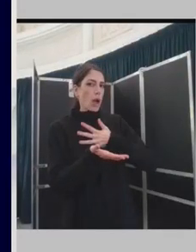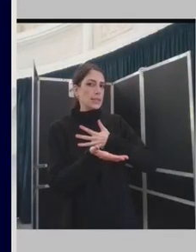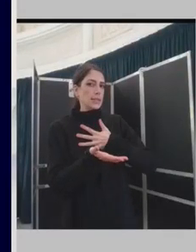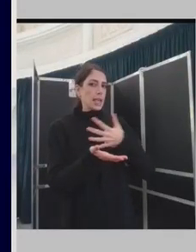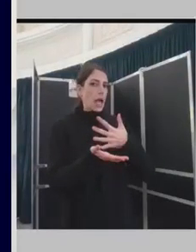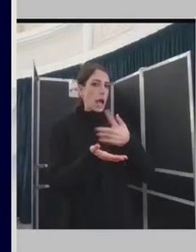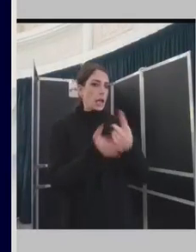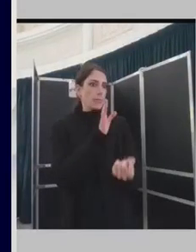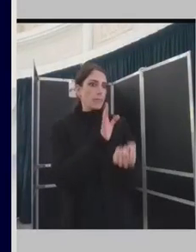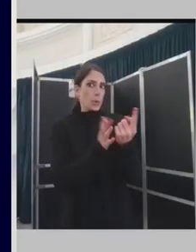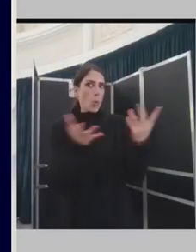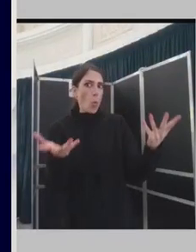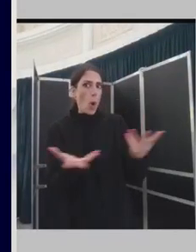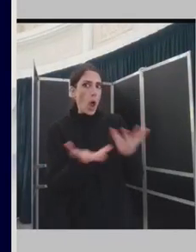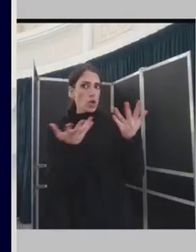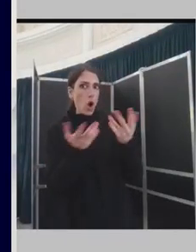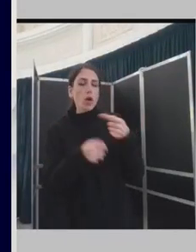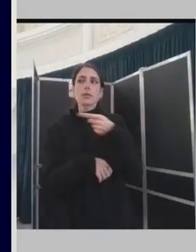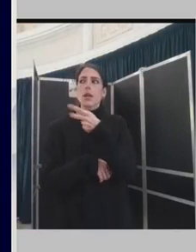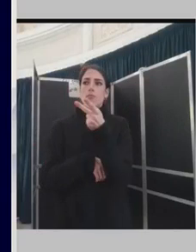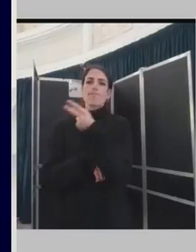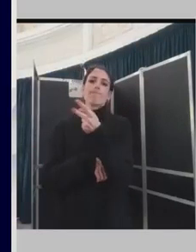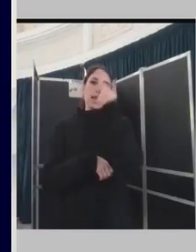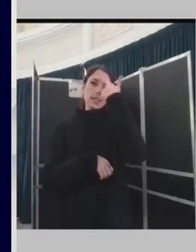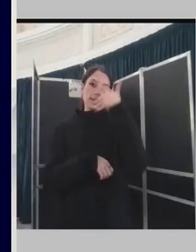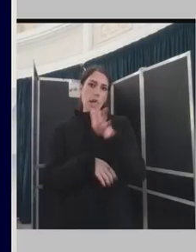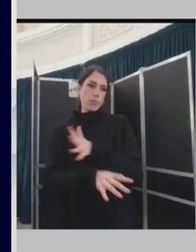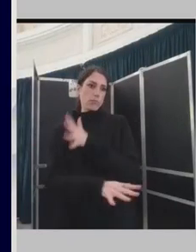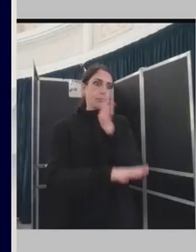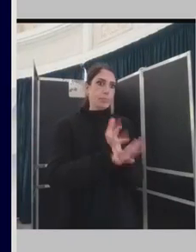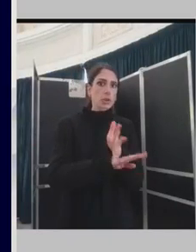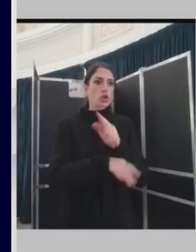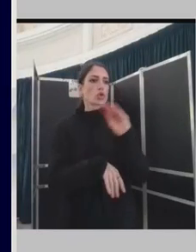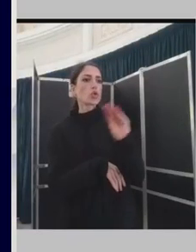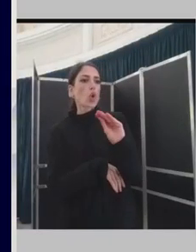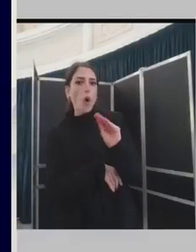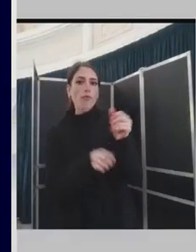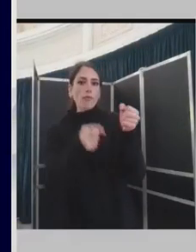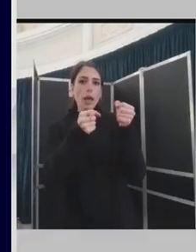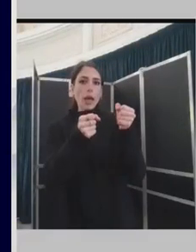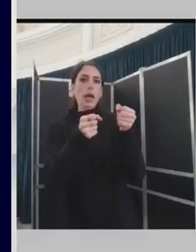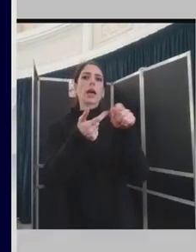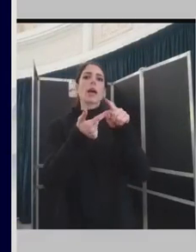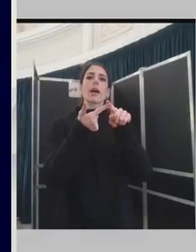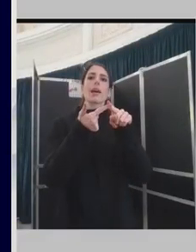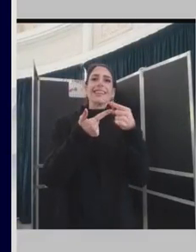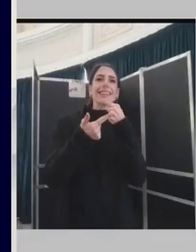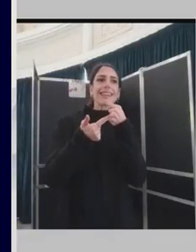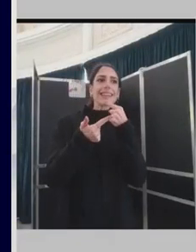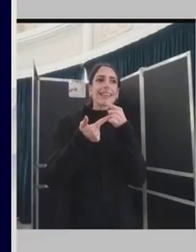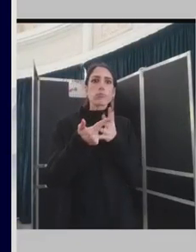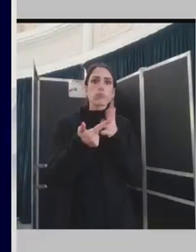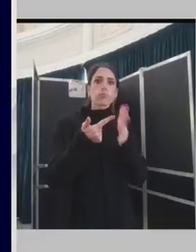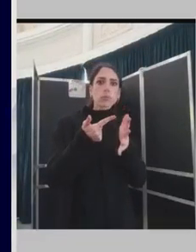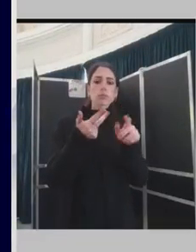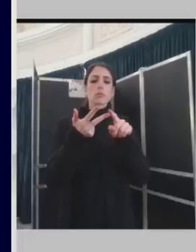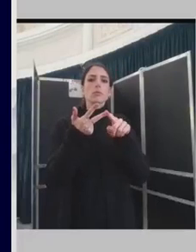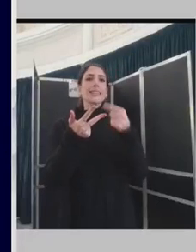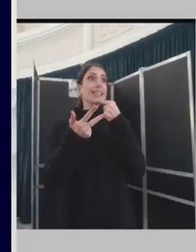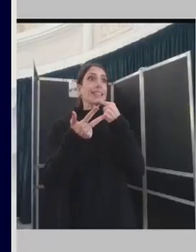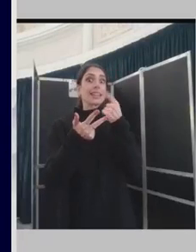mette all'opera, chi bisogna chiamare, come e se si deve intervenire. Quindi nel nostro